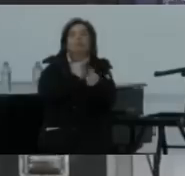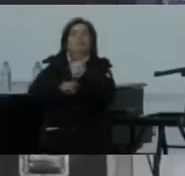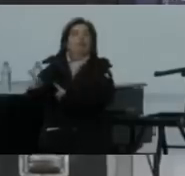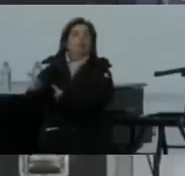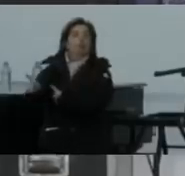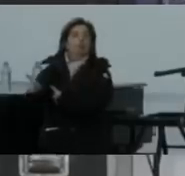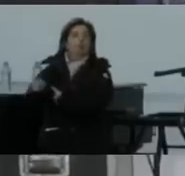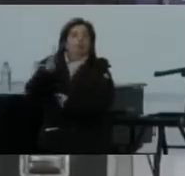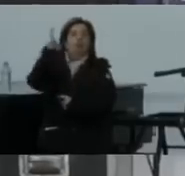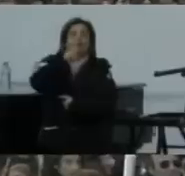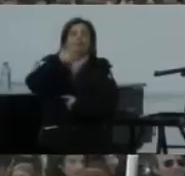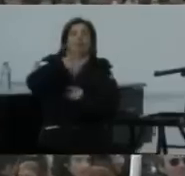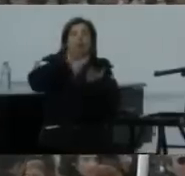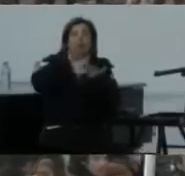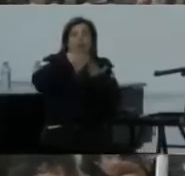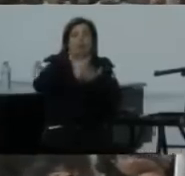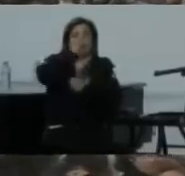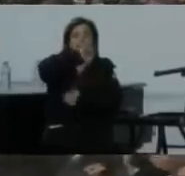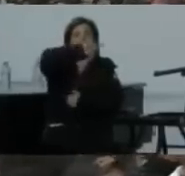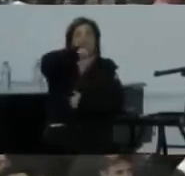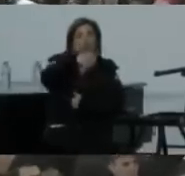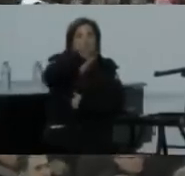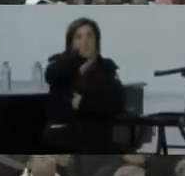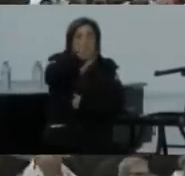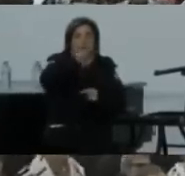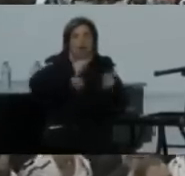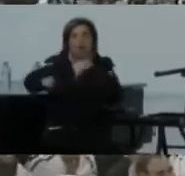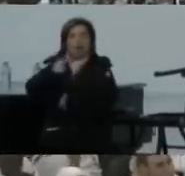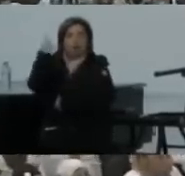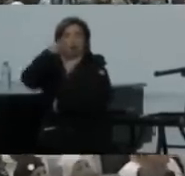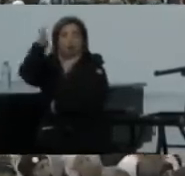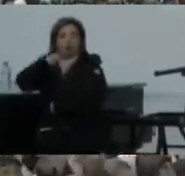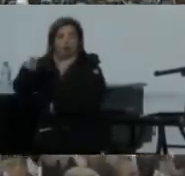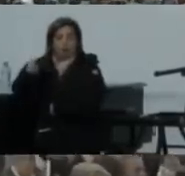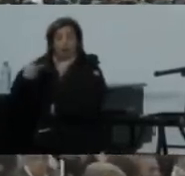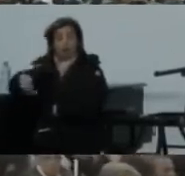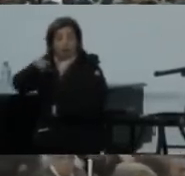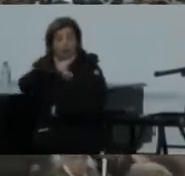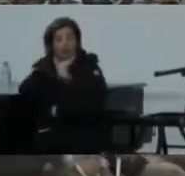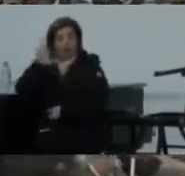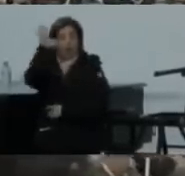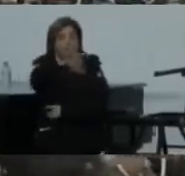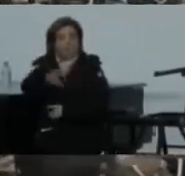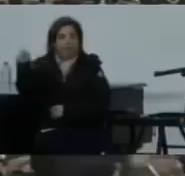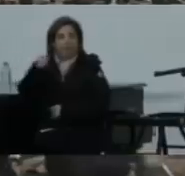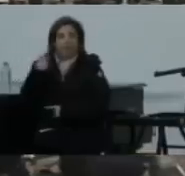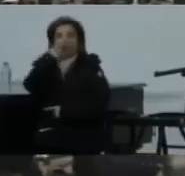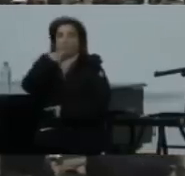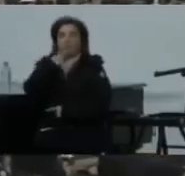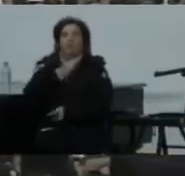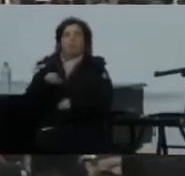un valore di 0,50, l'hanno venduta a 1 euro, e gli spagnoli se la sono presa perché hanno preso un cadavere, perché fanno